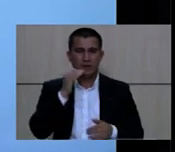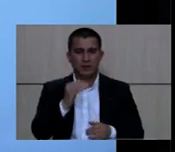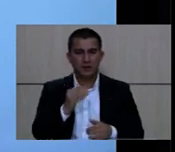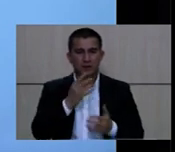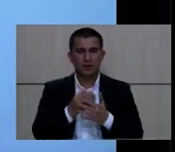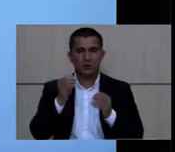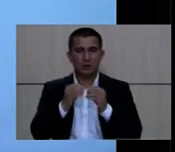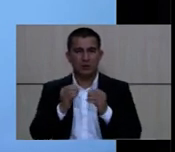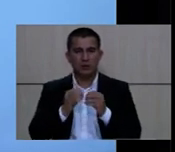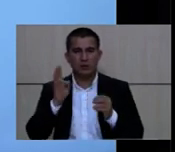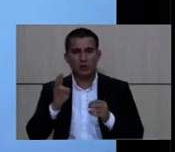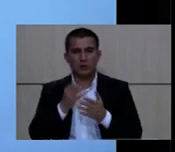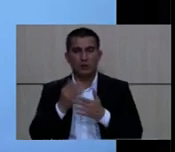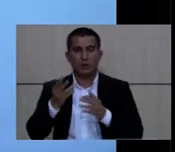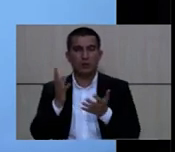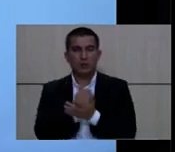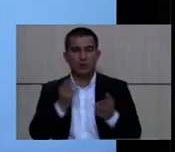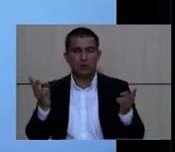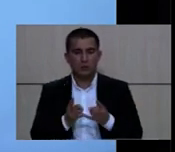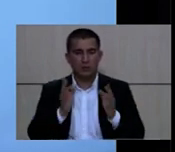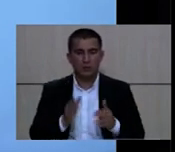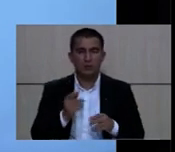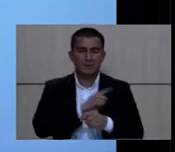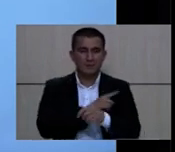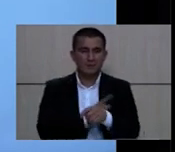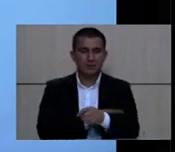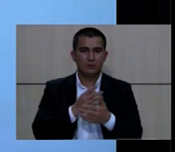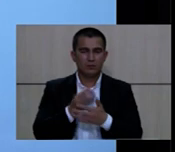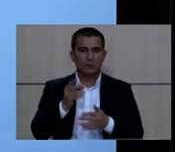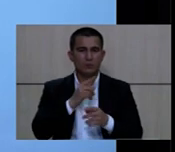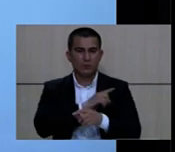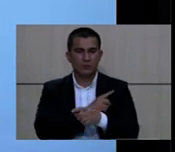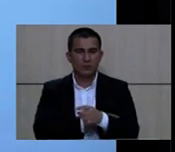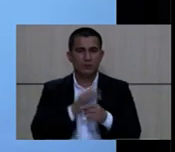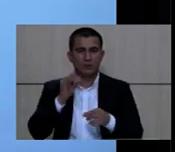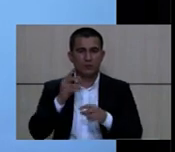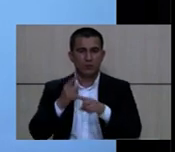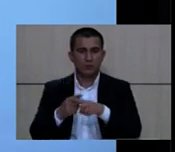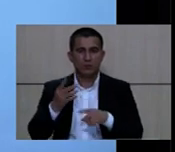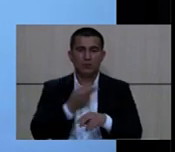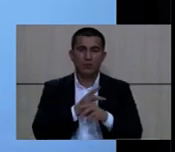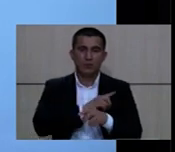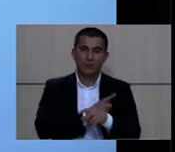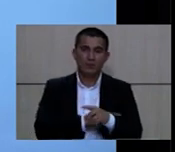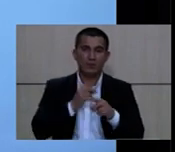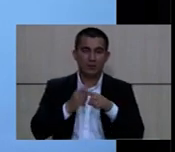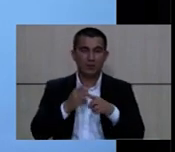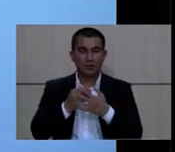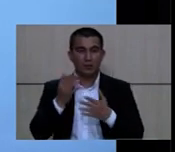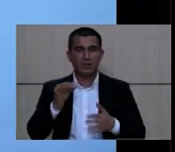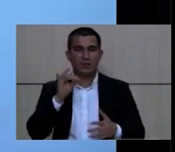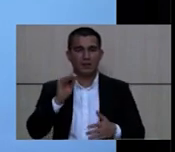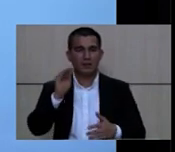barobar 10 newton topishimiz kerak kuch impulsini. Kuch impulsini I harfi bilan belgilaymiz.